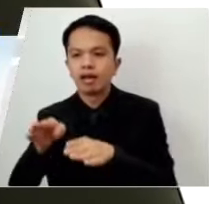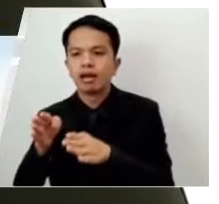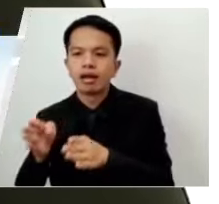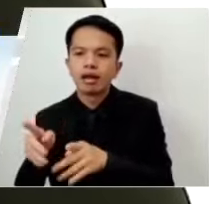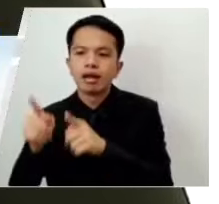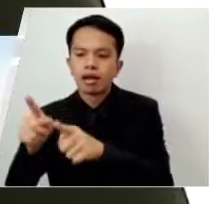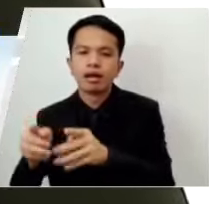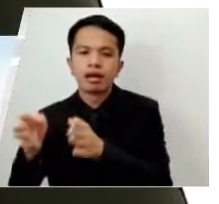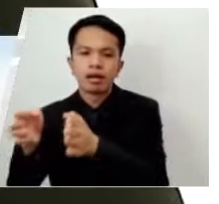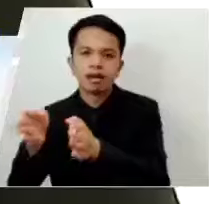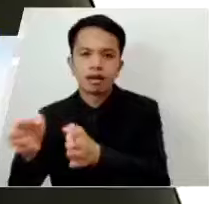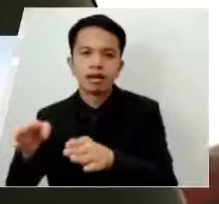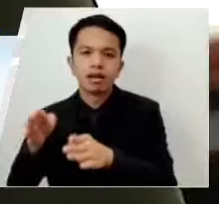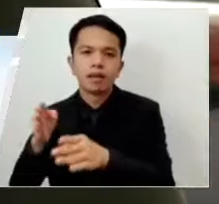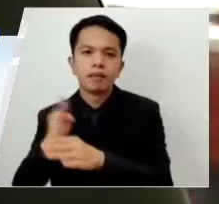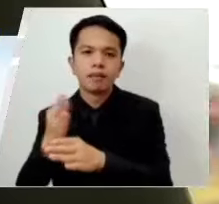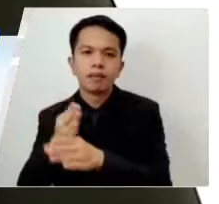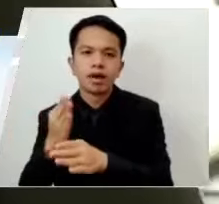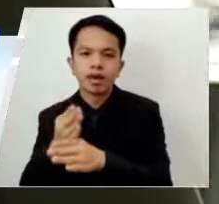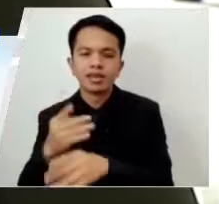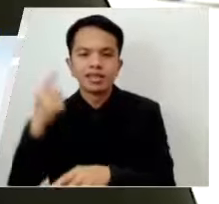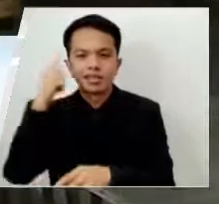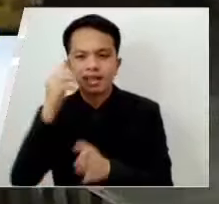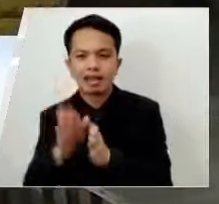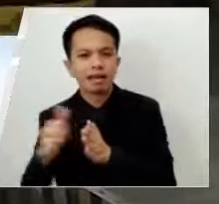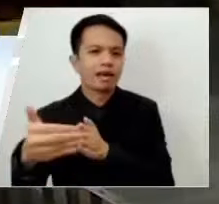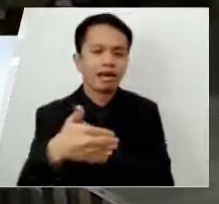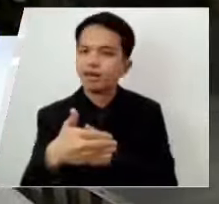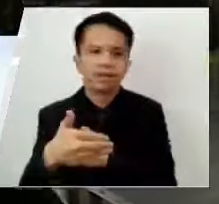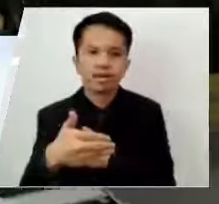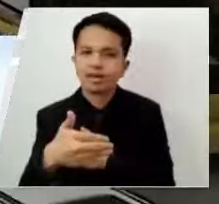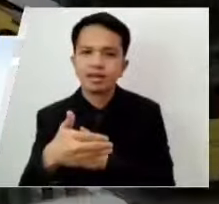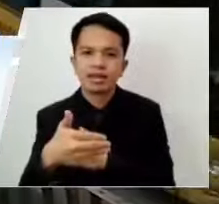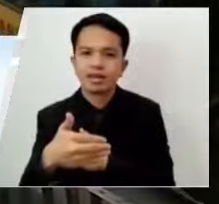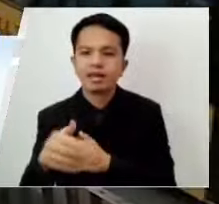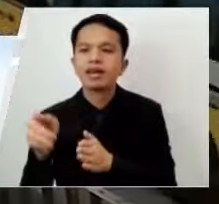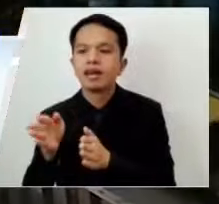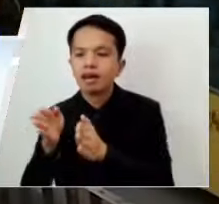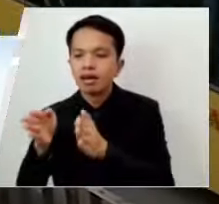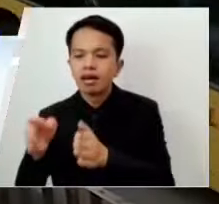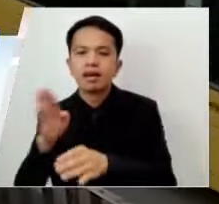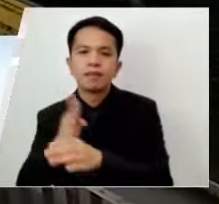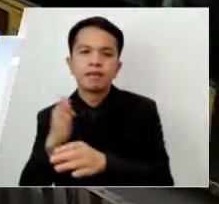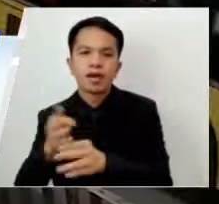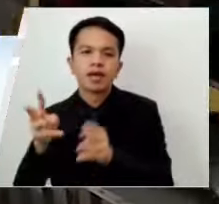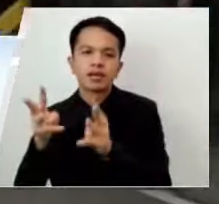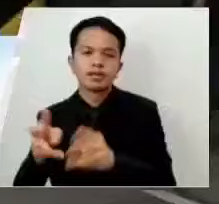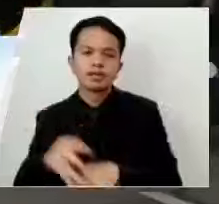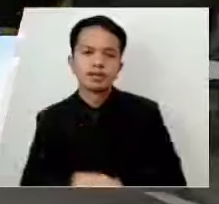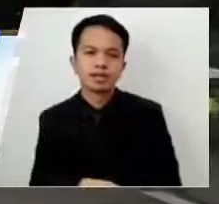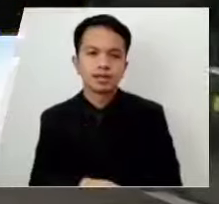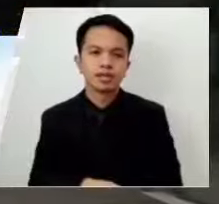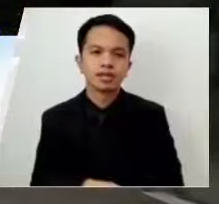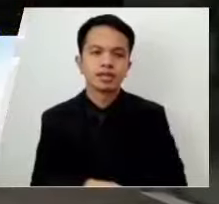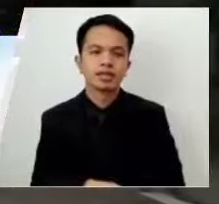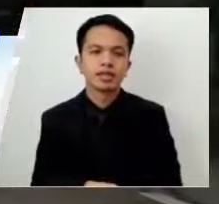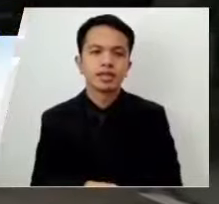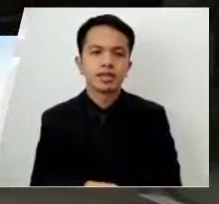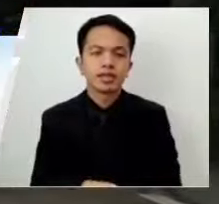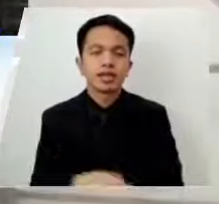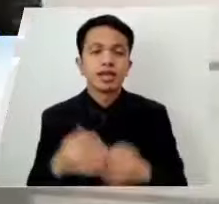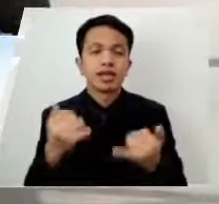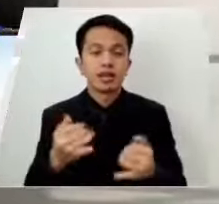which napagkamalan niyang U-turn slot going back to Guadalupe. Base sa patakaran ng Department of Transportation, bukod sa mga bus